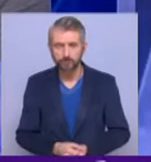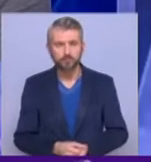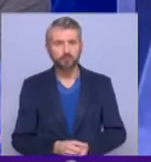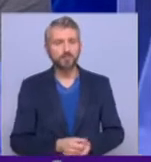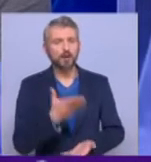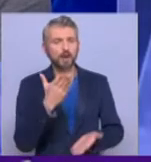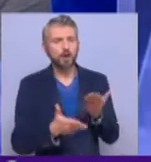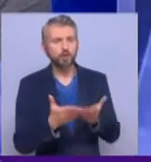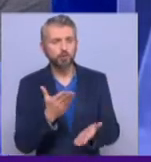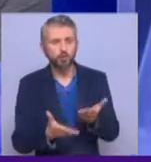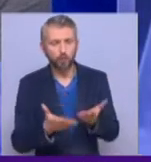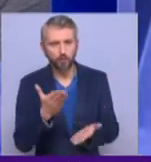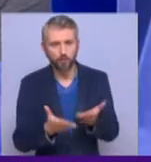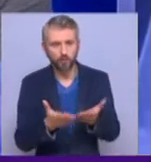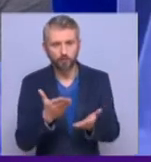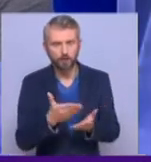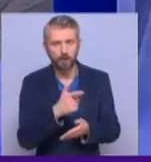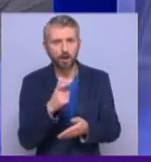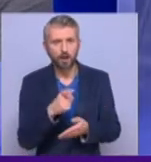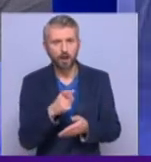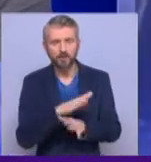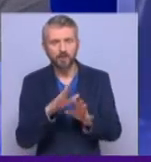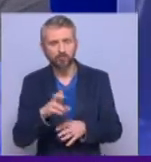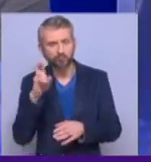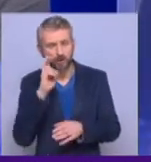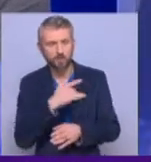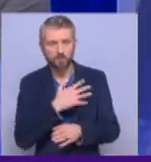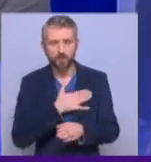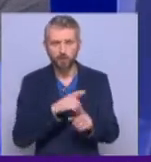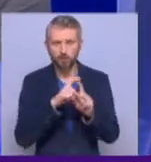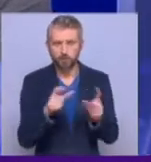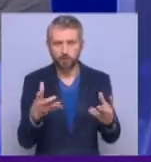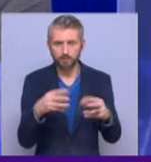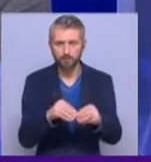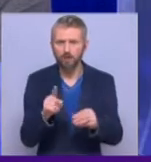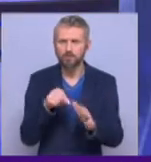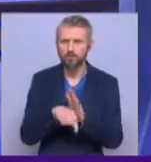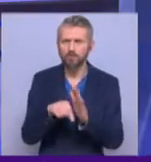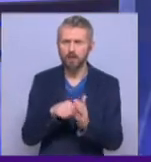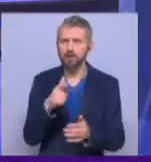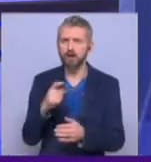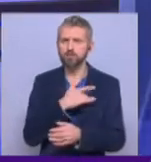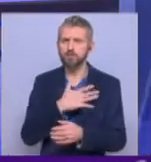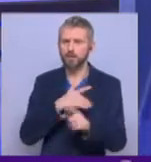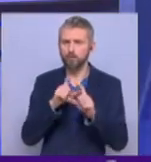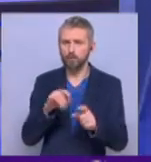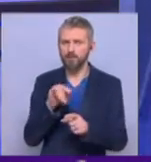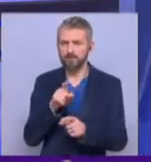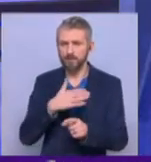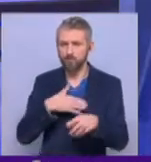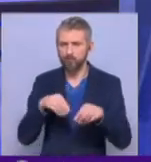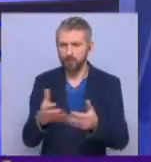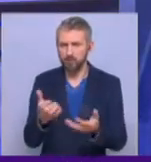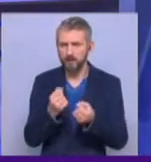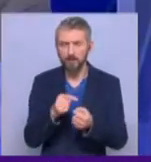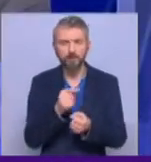Якщо експропріювати газ не тільки державних, але й приватних компаній... А що значить газ приватних компаній? Він же з нашої землі береться чи